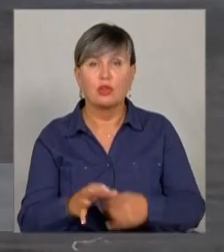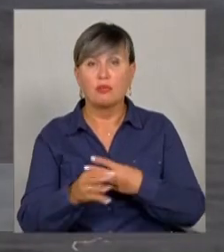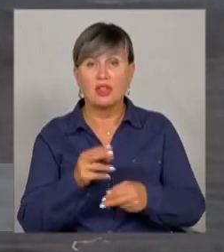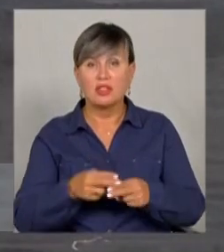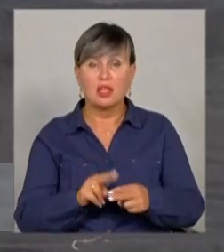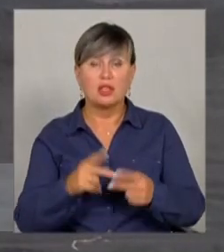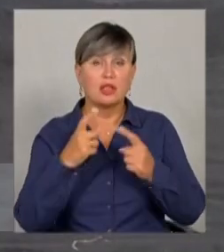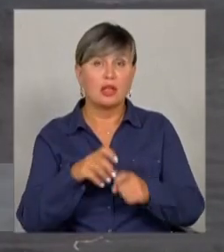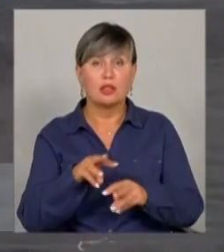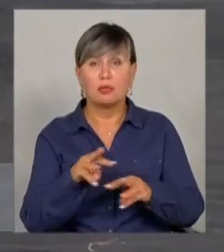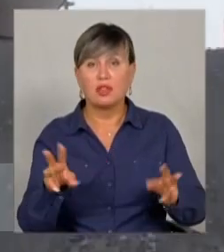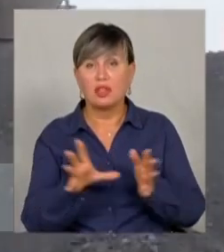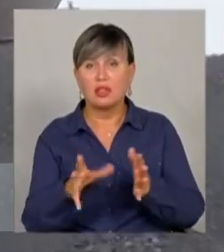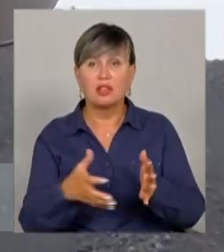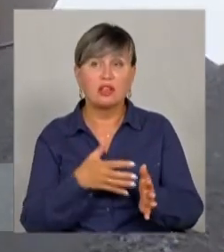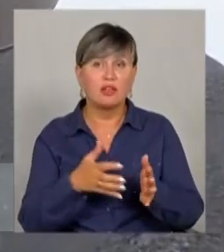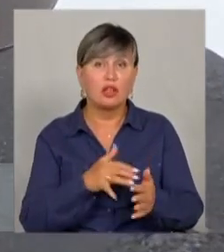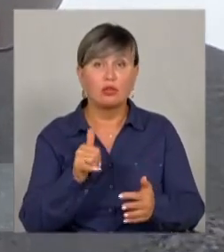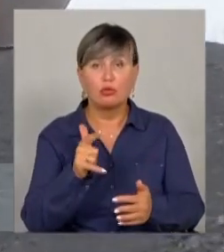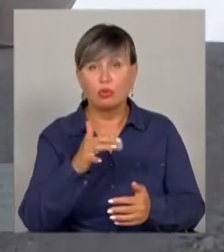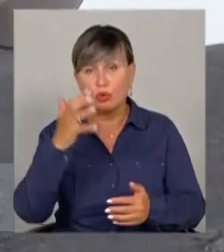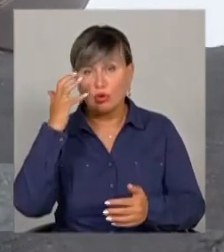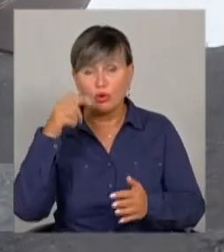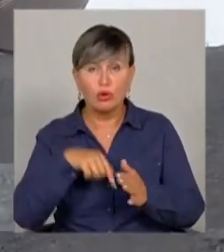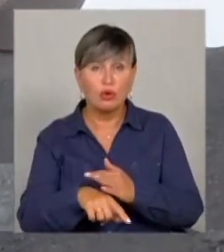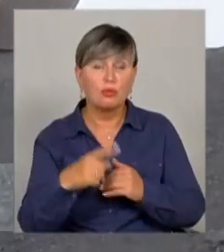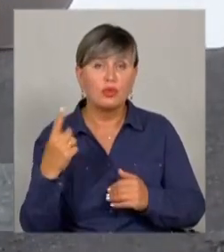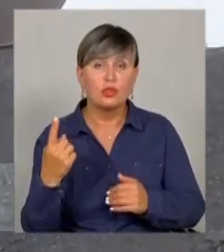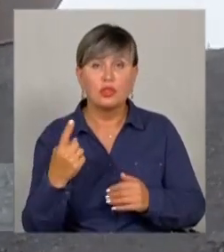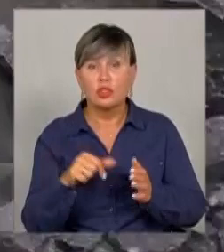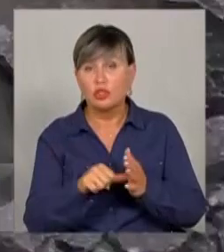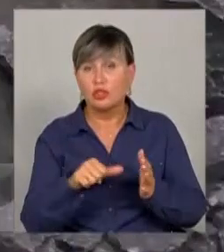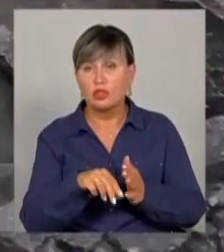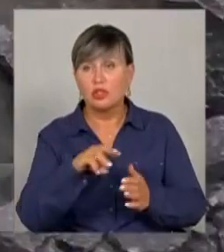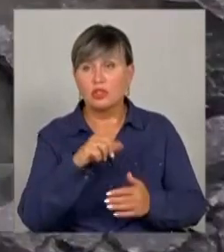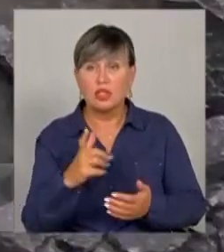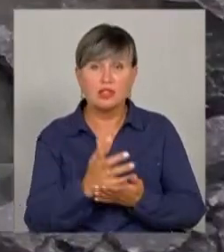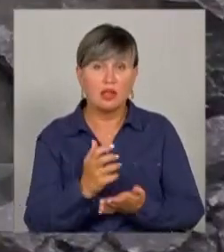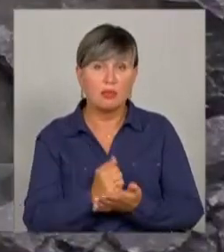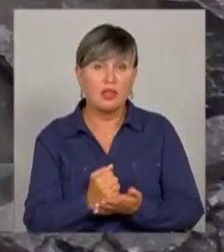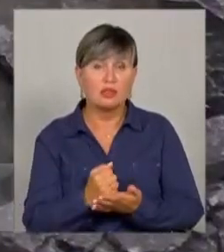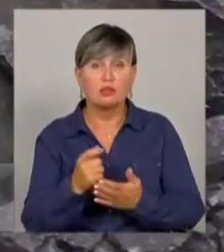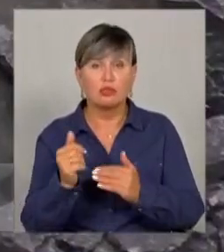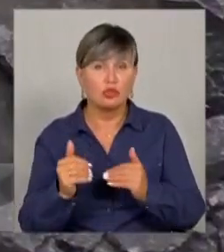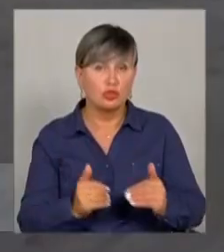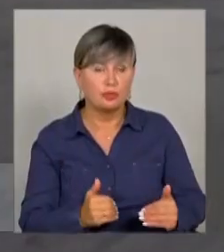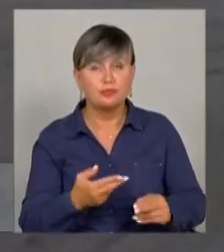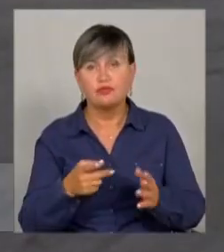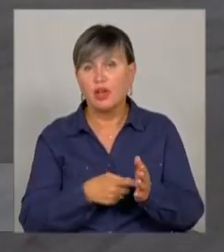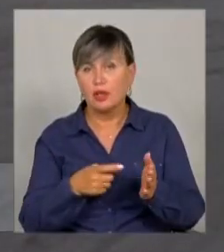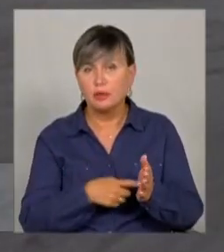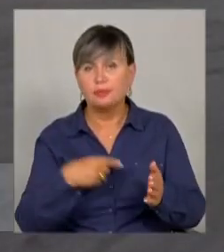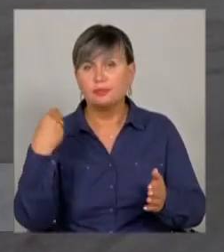данным Минэнерго, наблюдается нехватка угля в ряде регионов. К примеру, на 6 ТЭЦ запасы твердого топлива ниже нормы. Это в